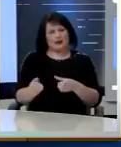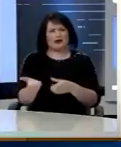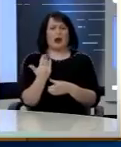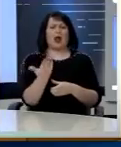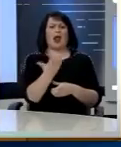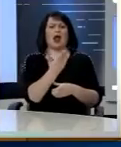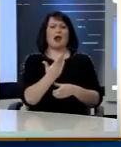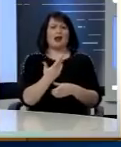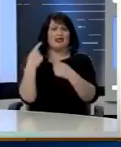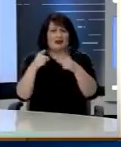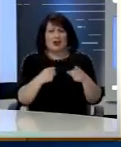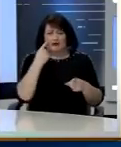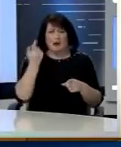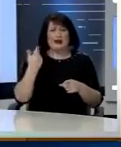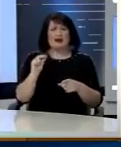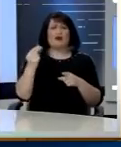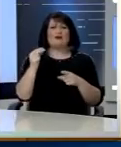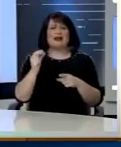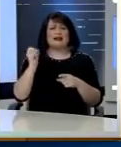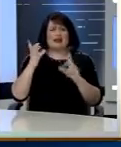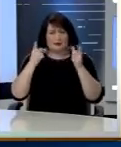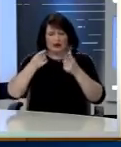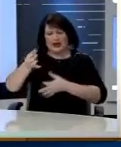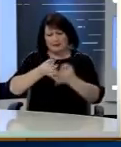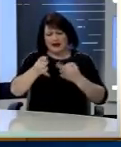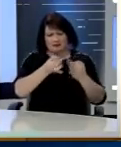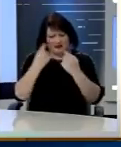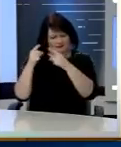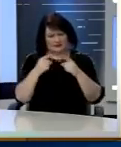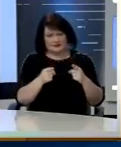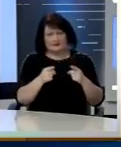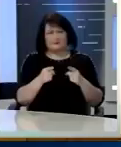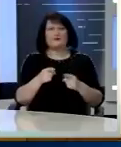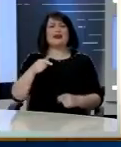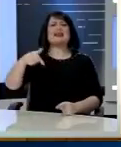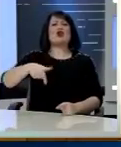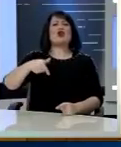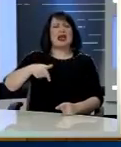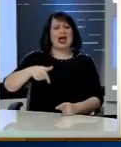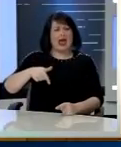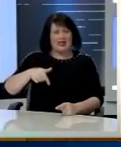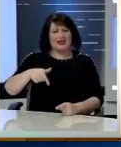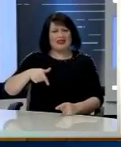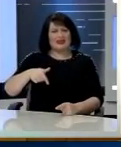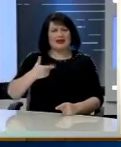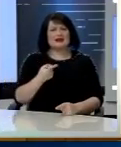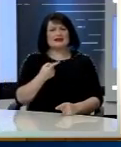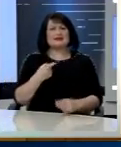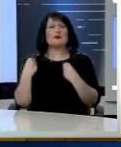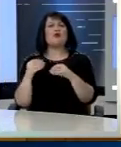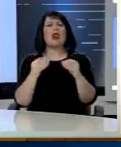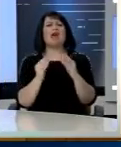των ομιλητών σήμερα. Κάποιους από αυτούς, πολιτές βιβλίων των Ναζί και γυλαίκων, θα τους αντιμετωπίζω μόνο στη